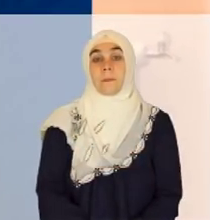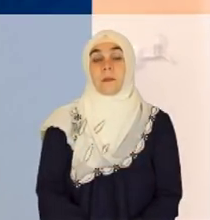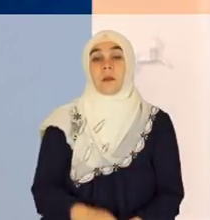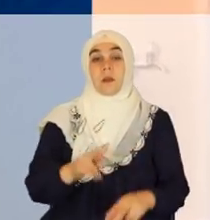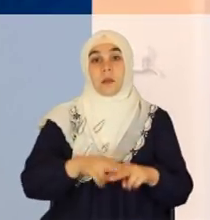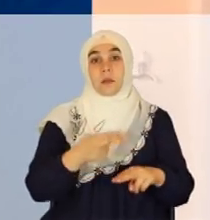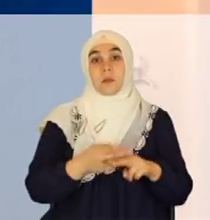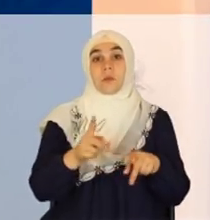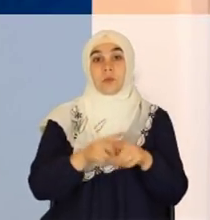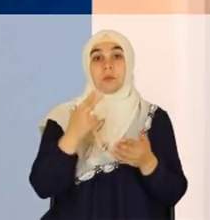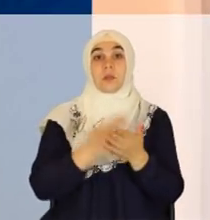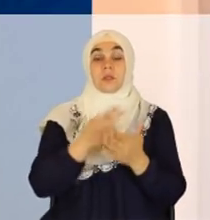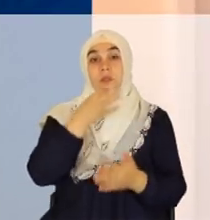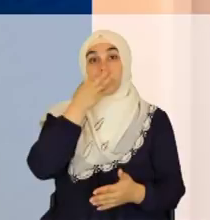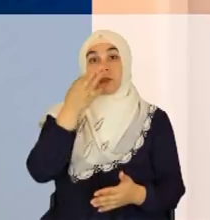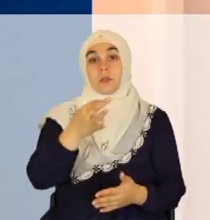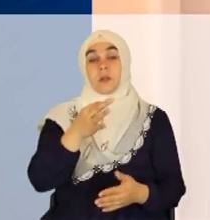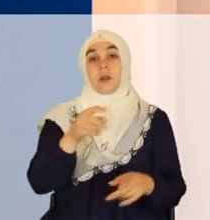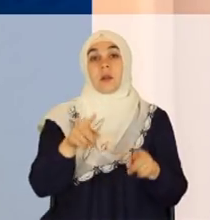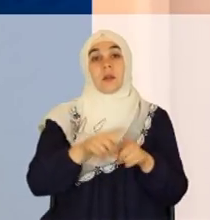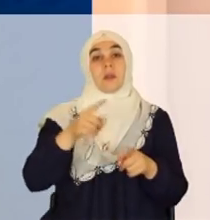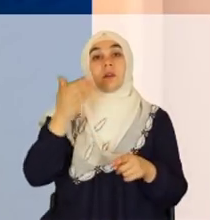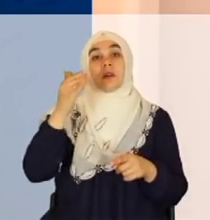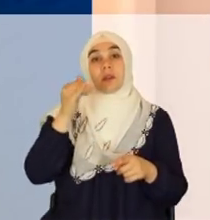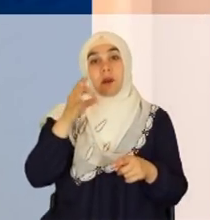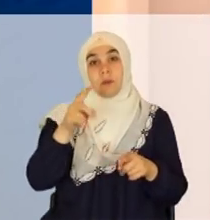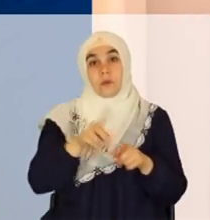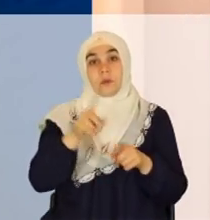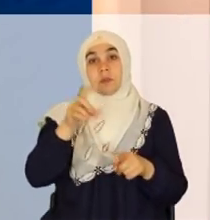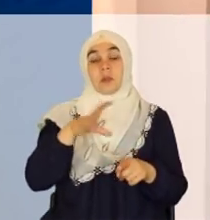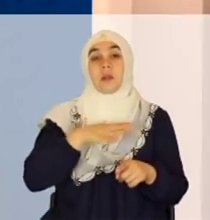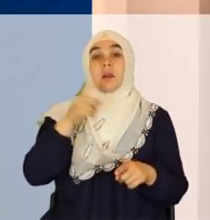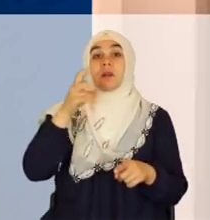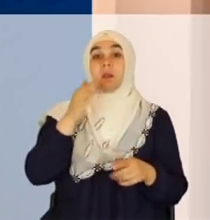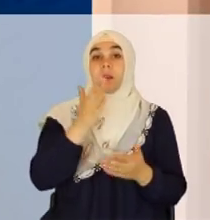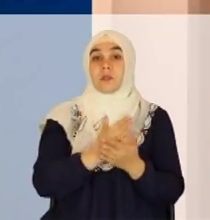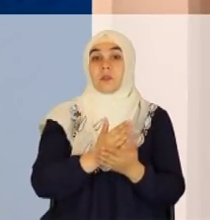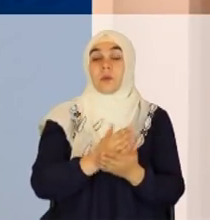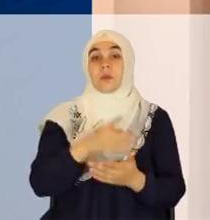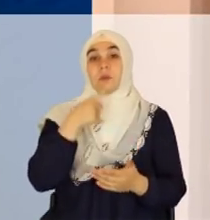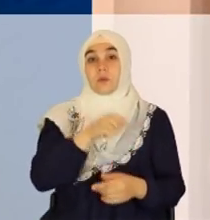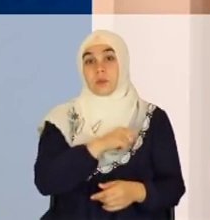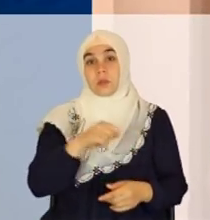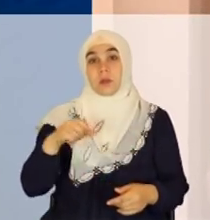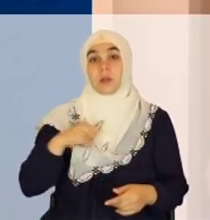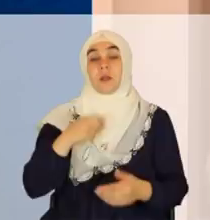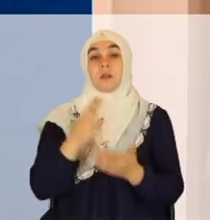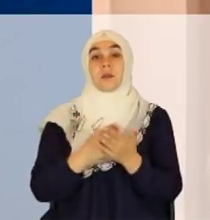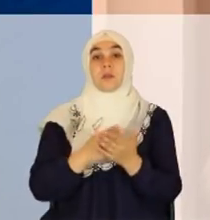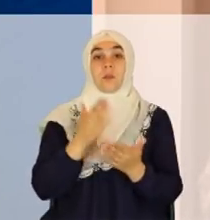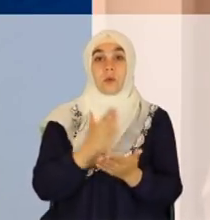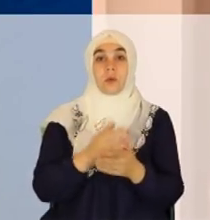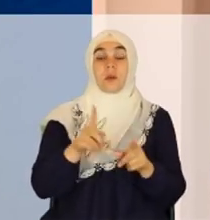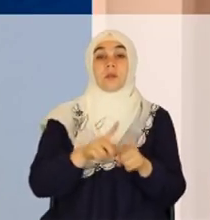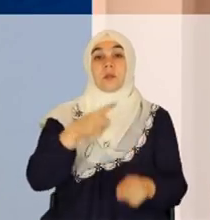Mana shu dalillarni aytishadi. Bu tasavvuf ahllari Xizr alayhissalom bor deganlarni ham o'zlarini dalillari bor,